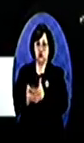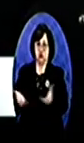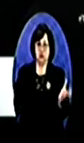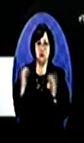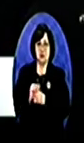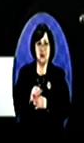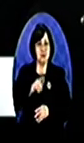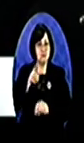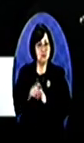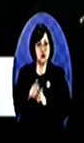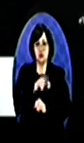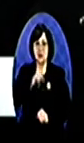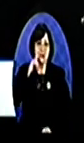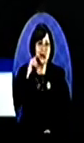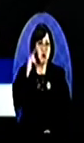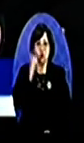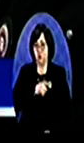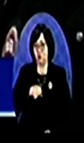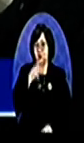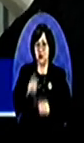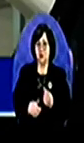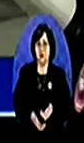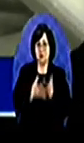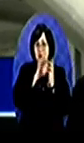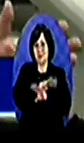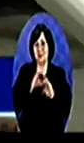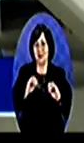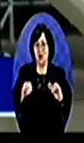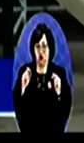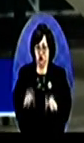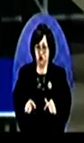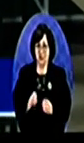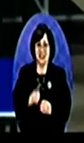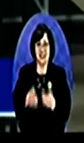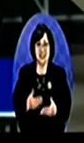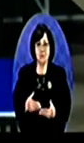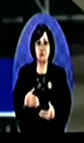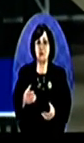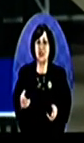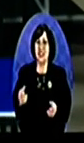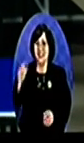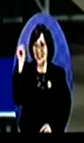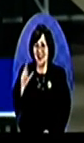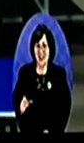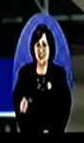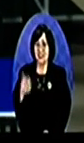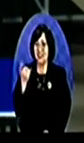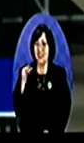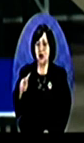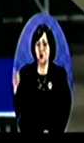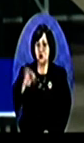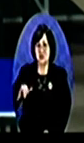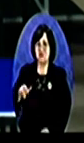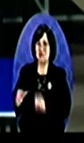хувьд залуучууд сургаж байна. Тэгээд одоо бид нар дөнгөж өнөөдөр нээлттэй хийж байна. Энэ өсөлтийг бид нар өөрсдөө Италиудад хамтарч хийлээ. Тэгээд одоо цааш